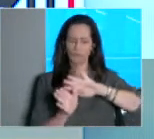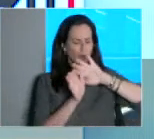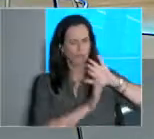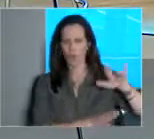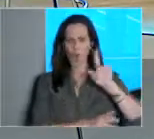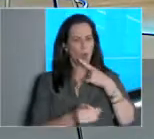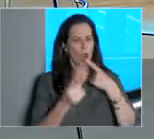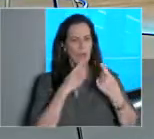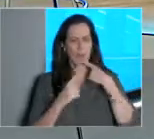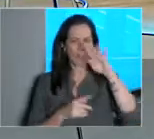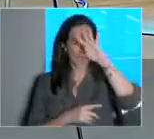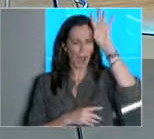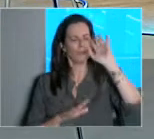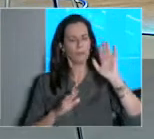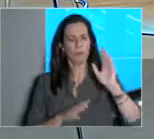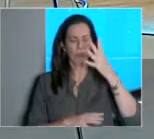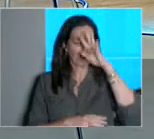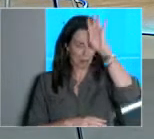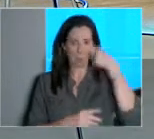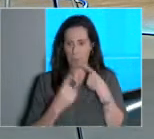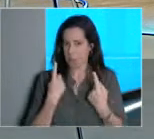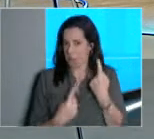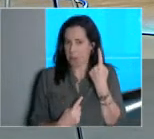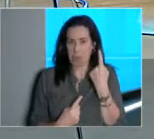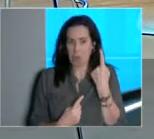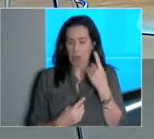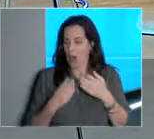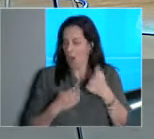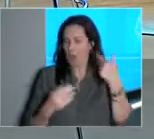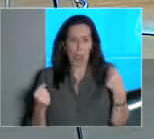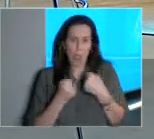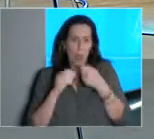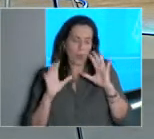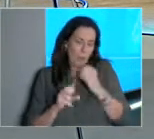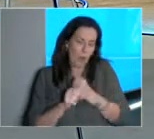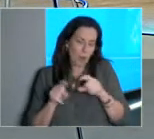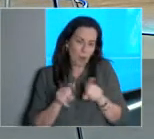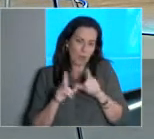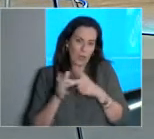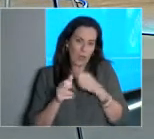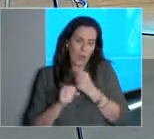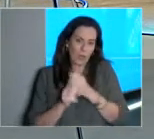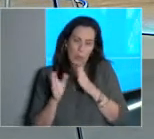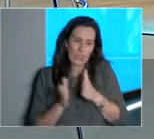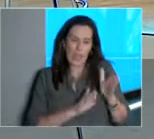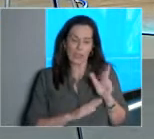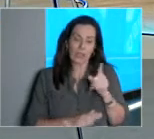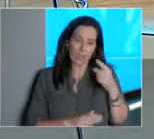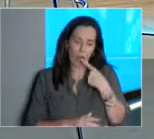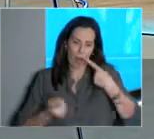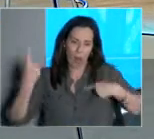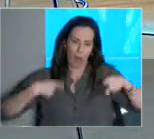ומתן. בטהרן התעממו, המכלית הייתה מעורבת בתאונה, פעלנו רק כדי לאכוף את החוק. זה